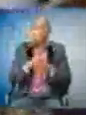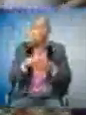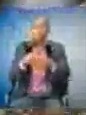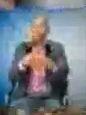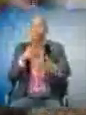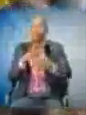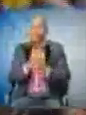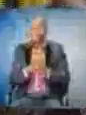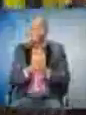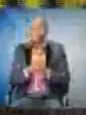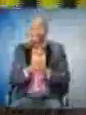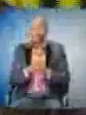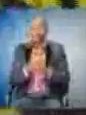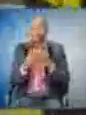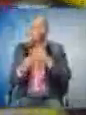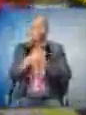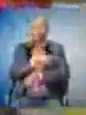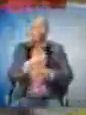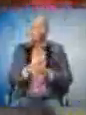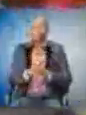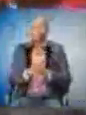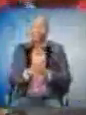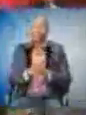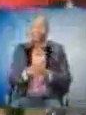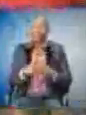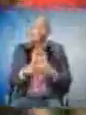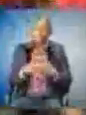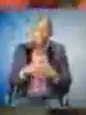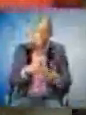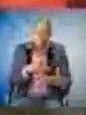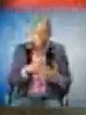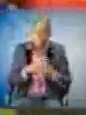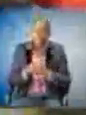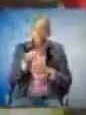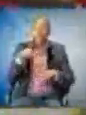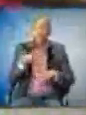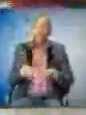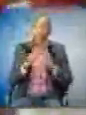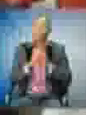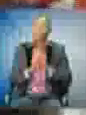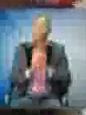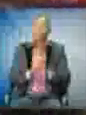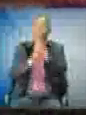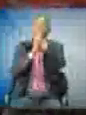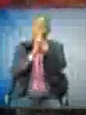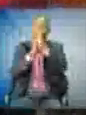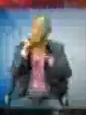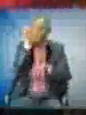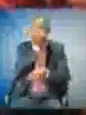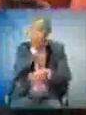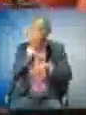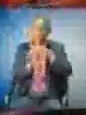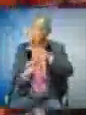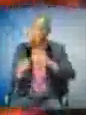avant. Djambouenu. Avant, troisième Coupe d'Afrique, nous faisons une sélection